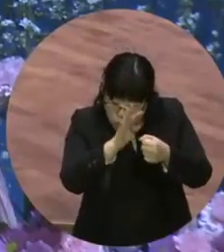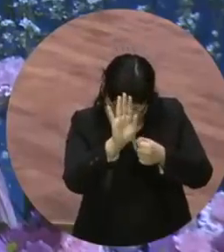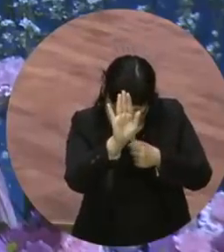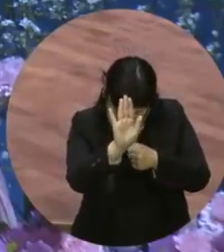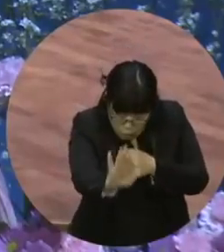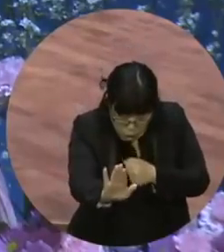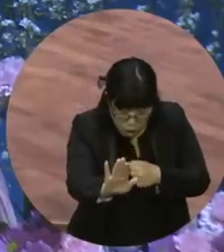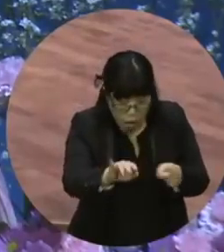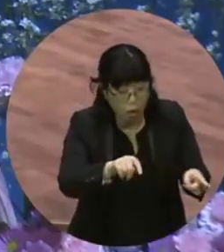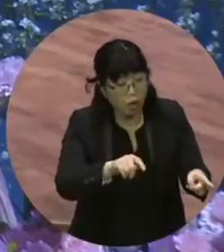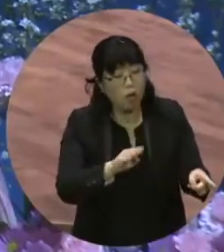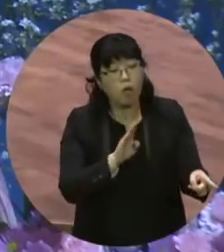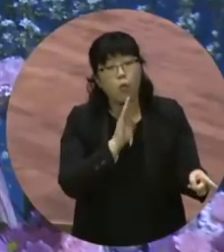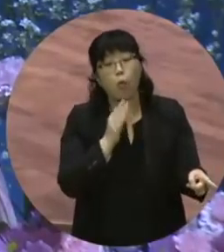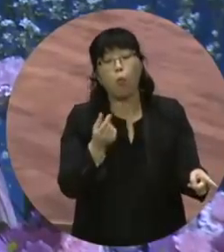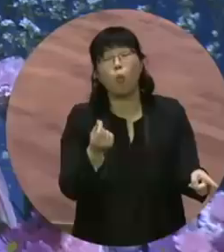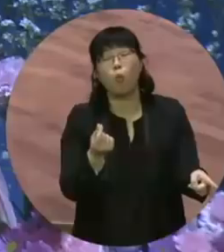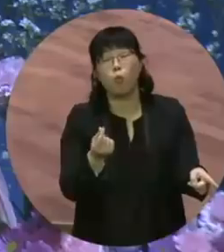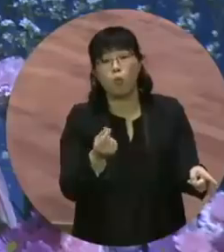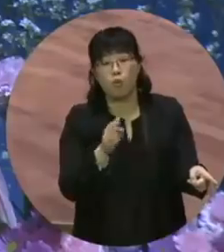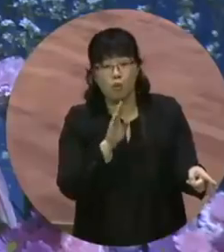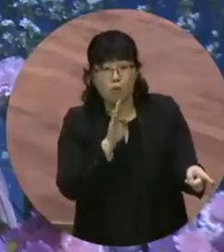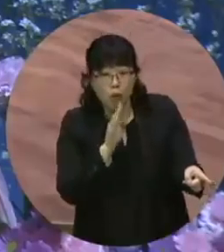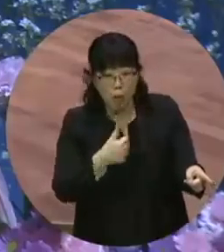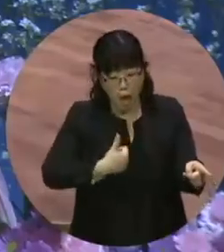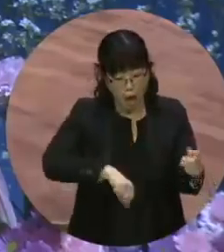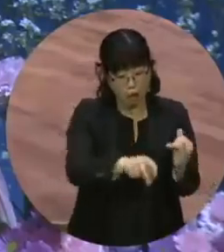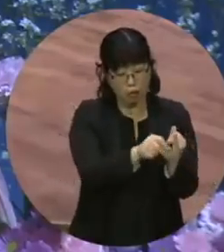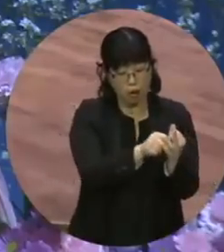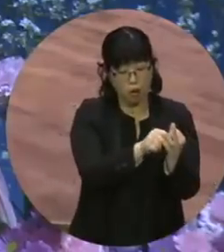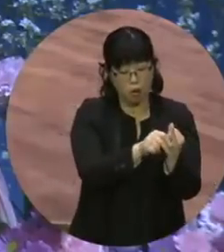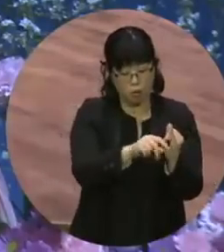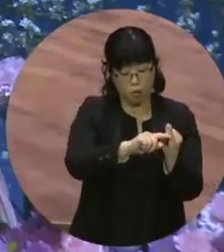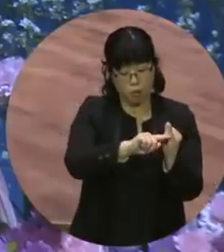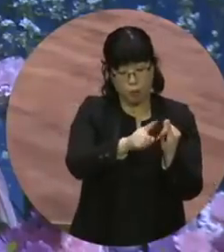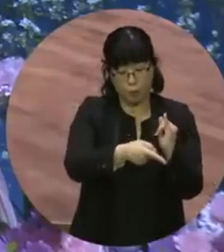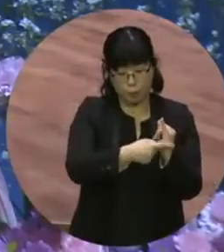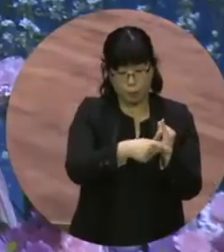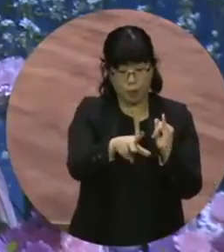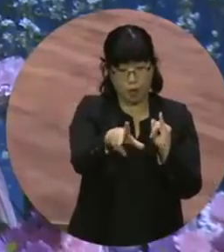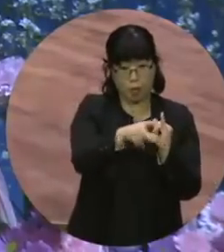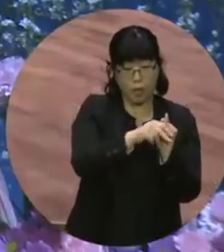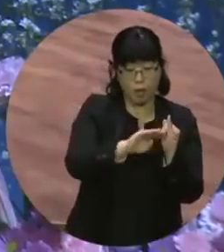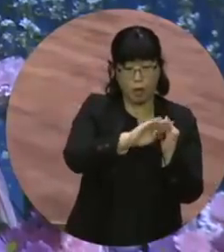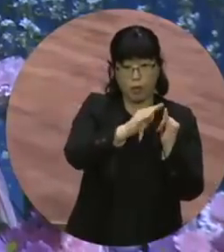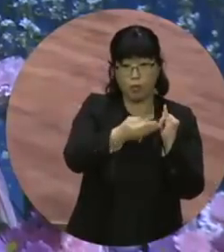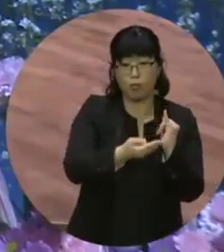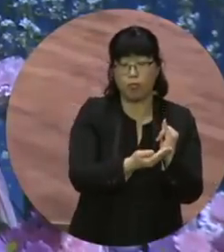거예요. 그래 믿고 막 그래가지고 신약 세운 거예요. 지금까지